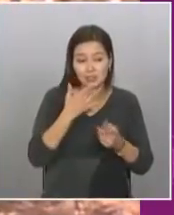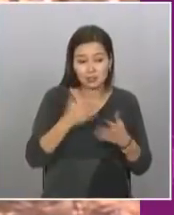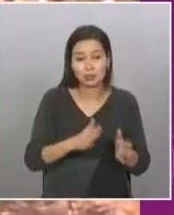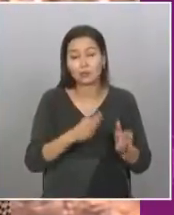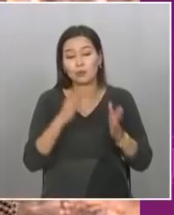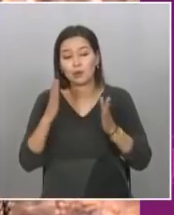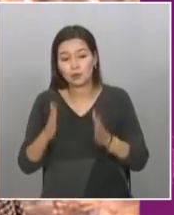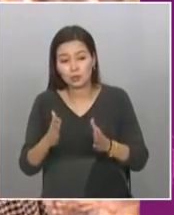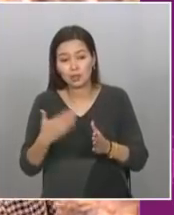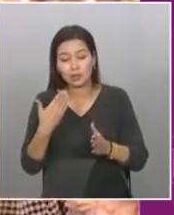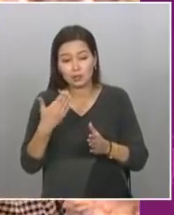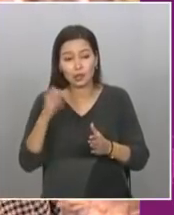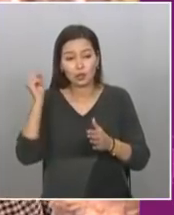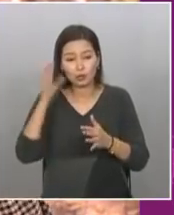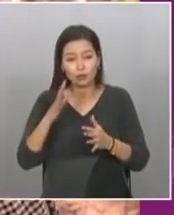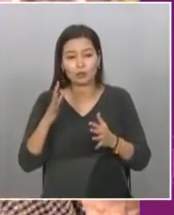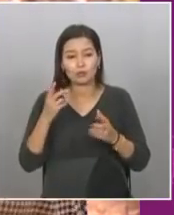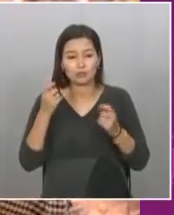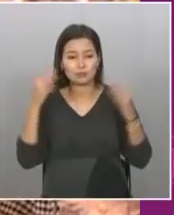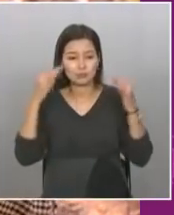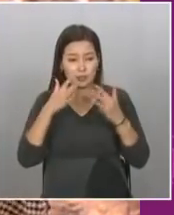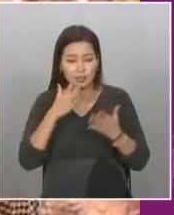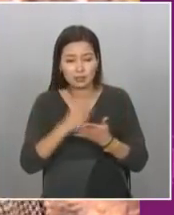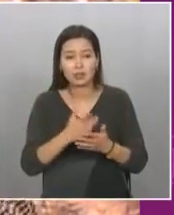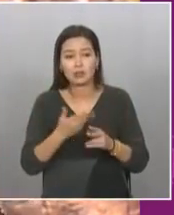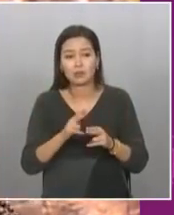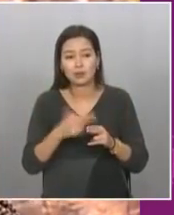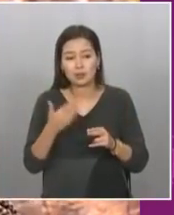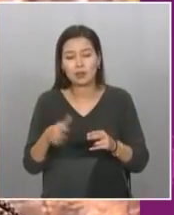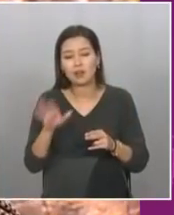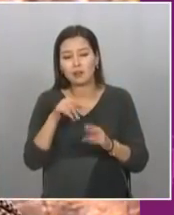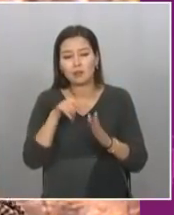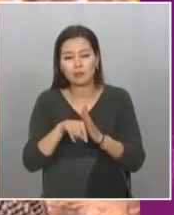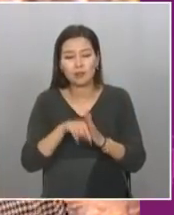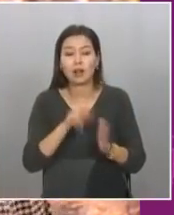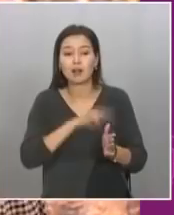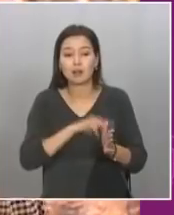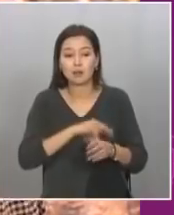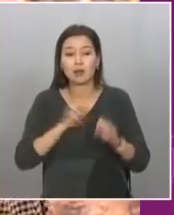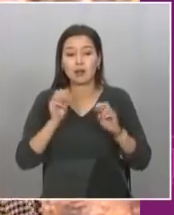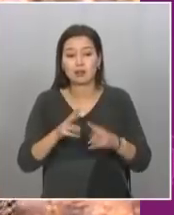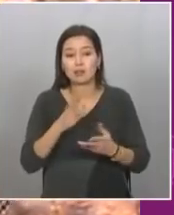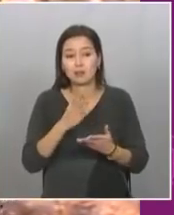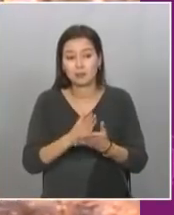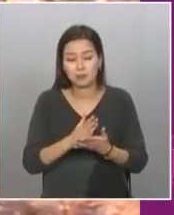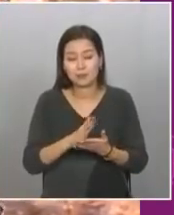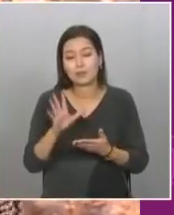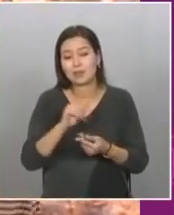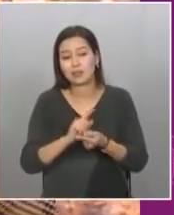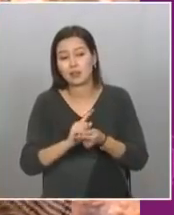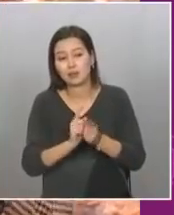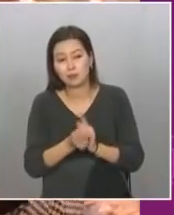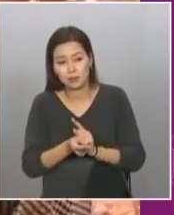күн қысқара бастайды ғой. Мен осы кезге дейін хлорофилл пигменттер басым болады. Ал жаздың екінші жартысынан